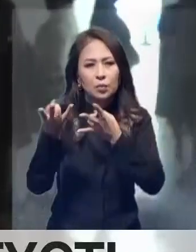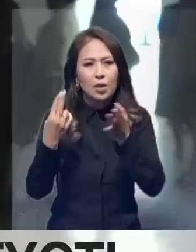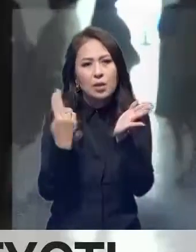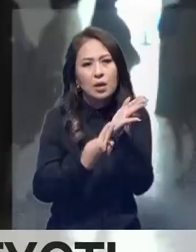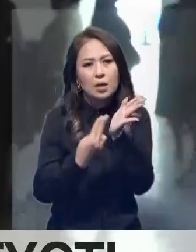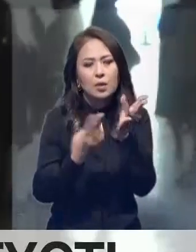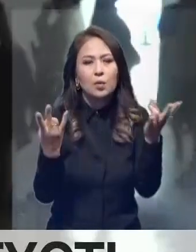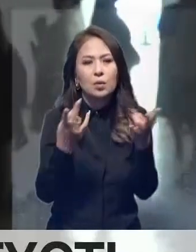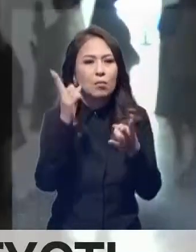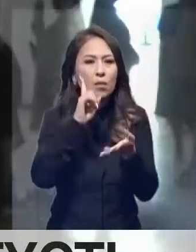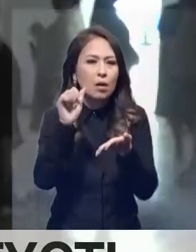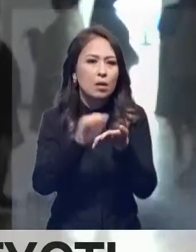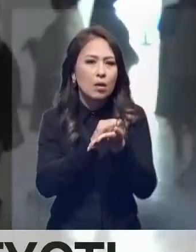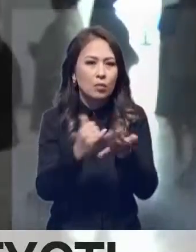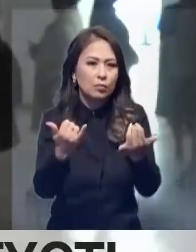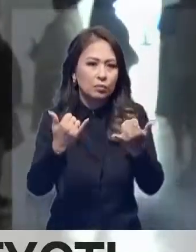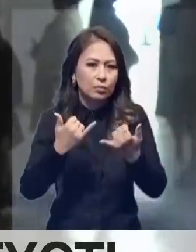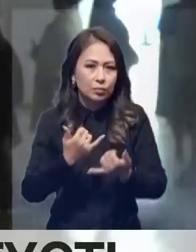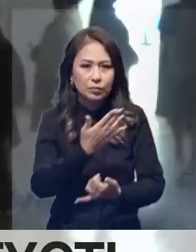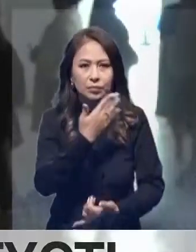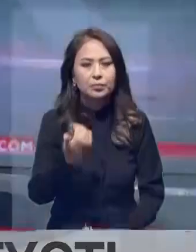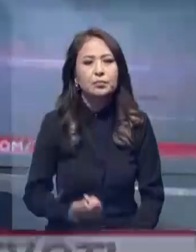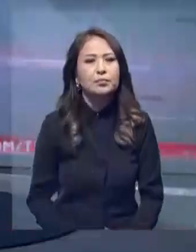керек. Әзірге бізге құжат ұсынылмады.